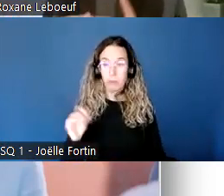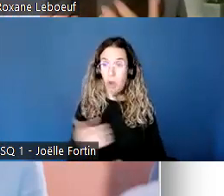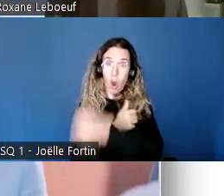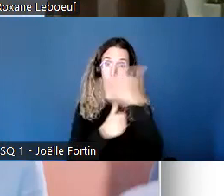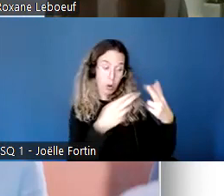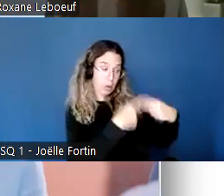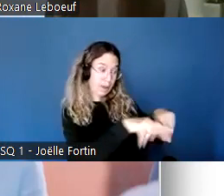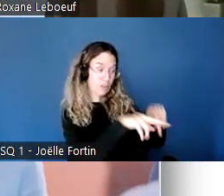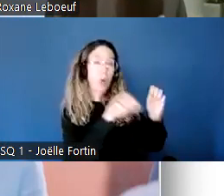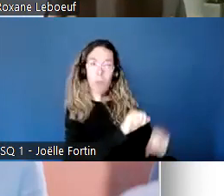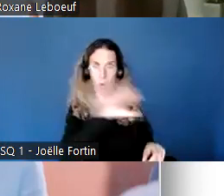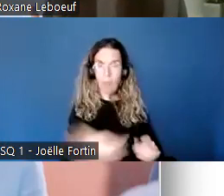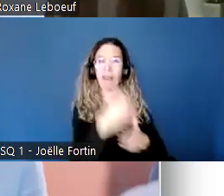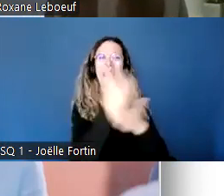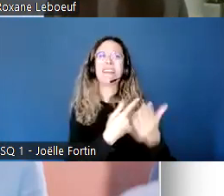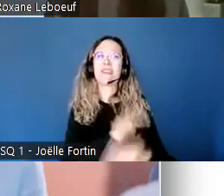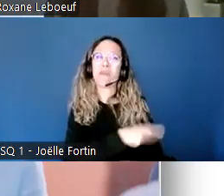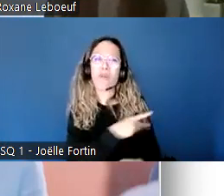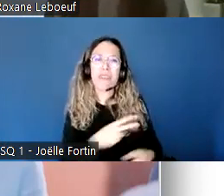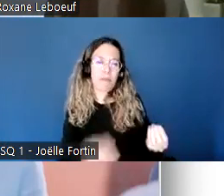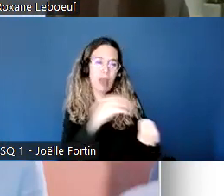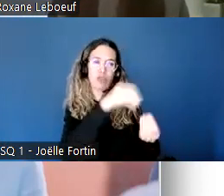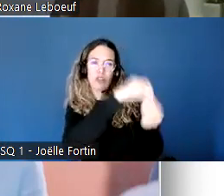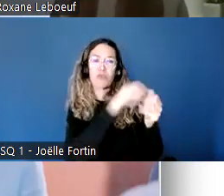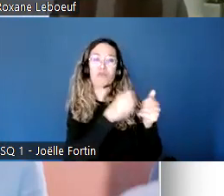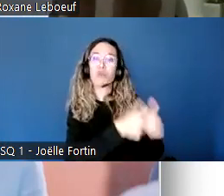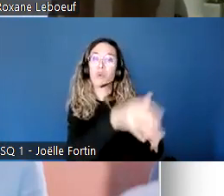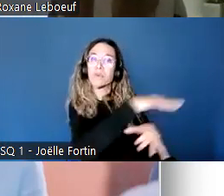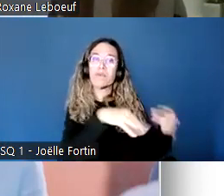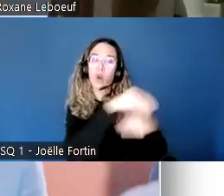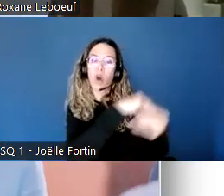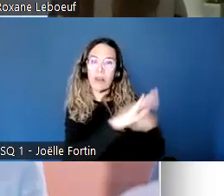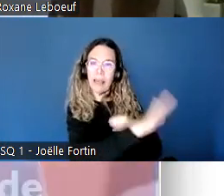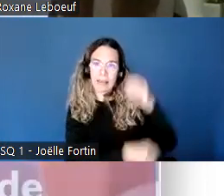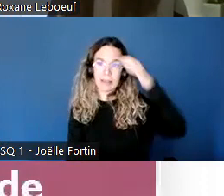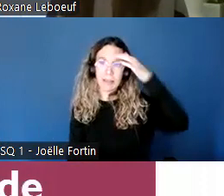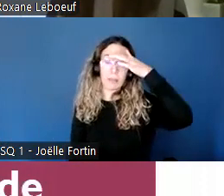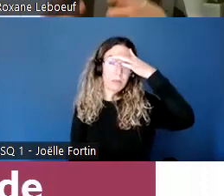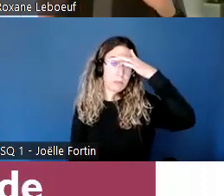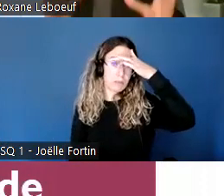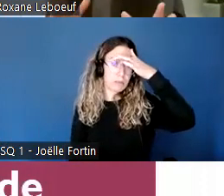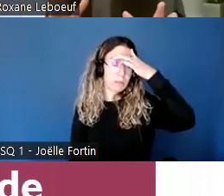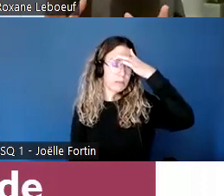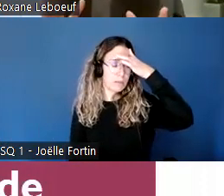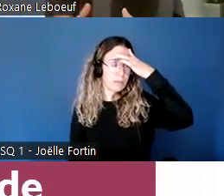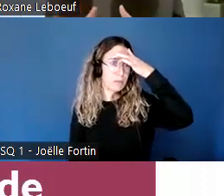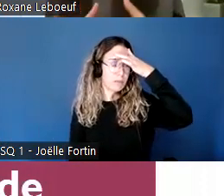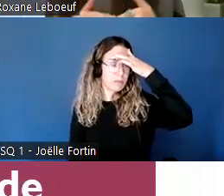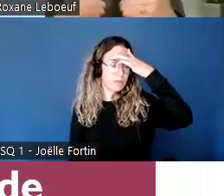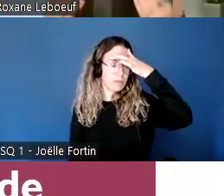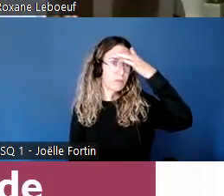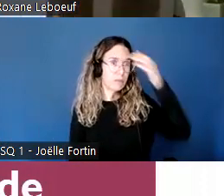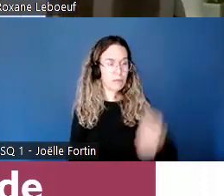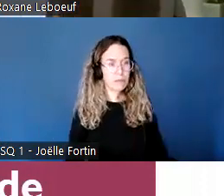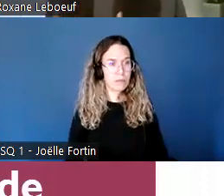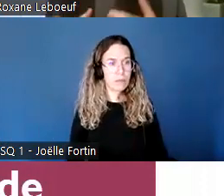régions peuvent utiliser la liste provinciale et la bonifier selon les organismes là, qui sont dans leur région. Donc, sur cet aspect-là,